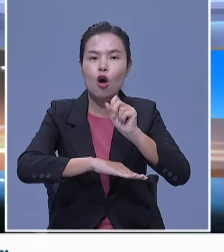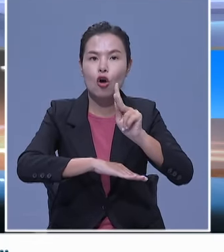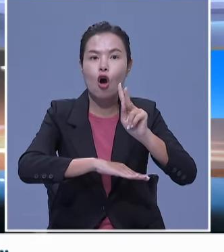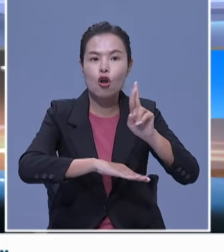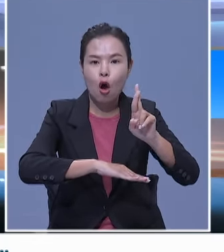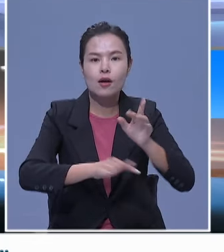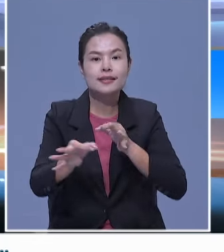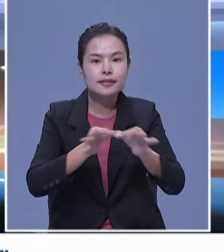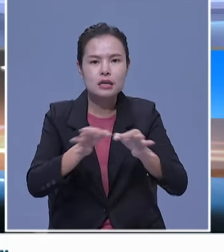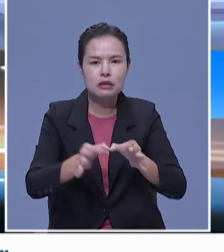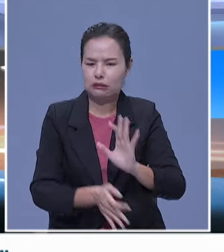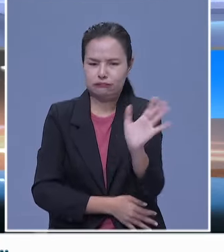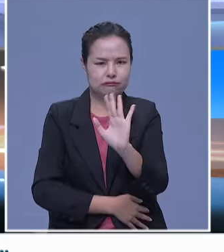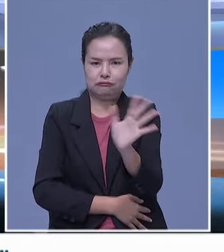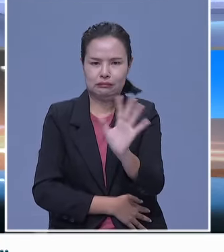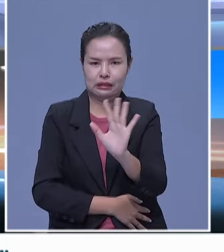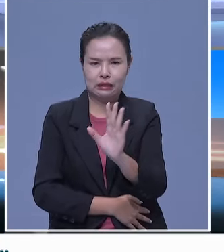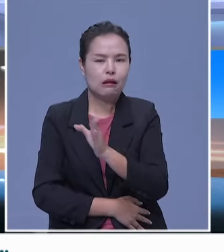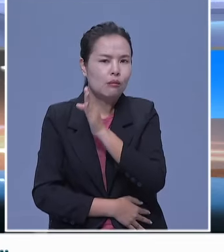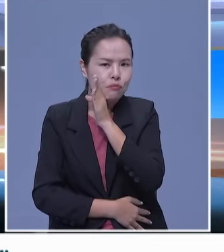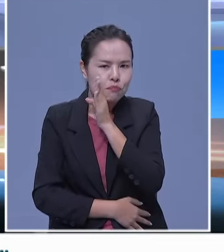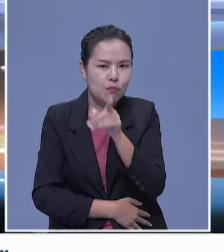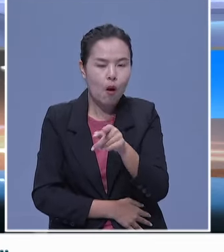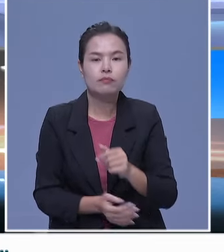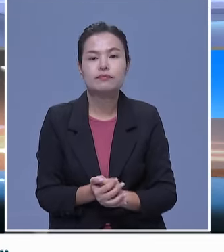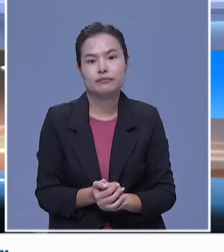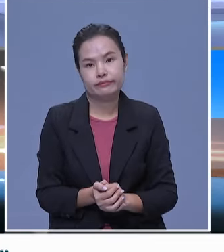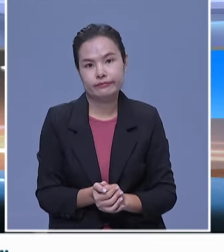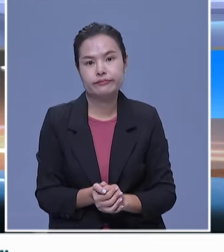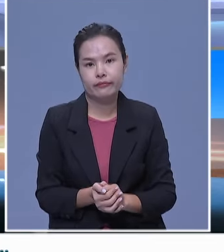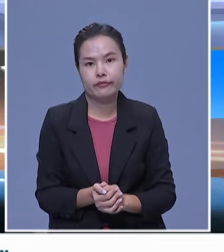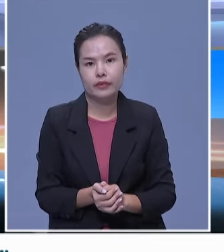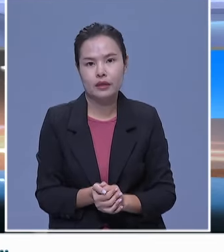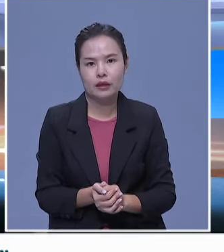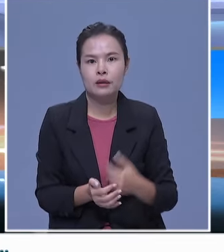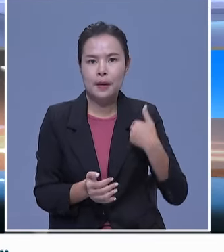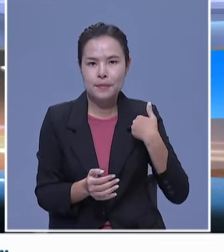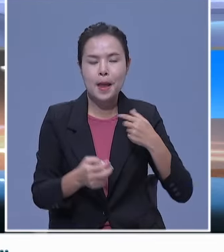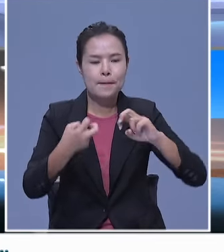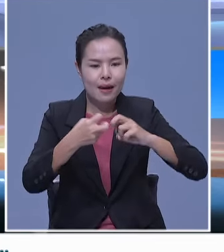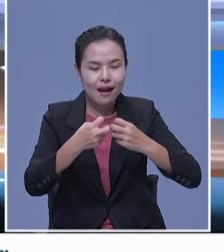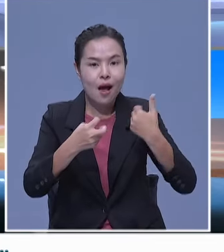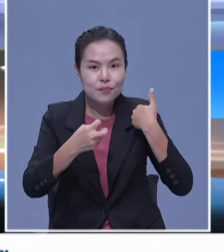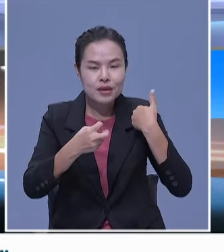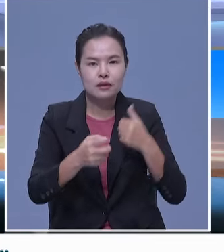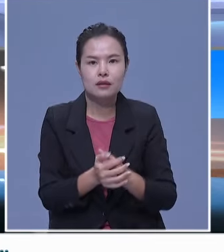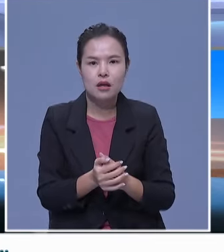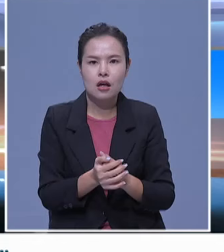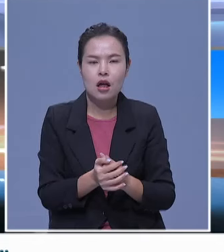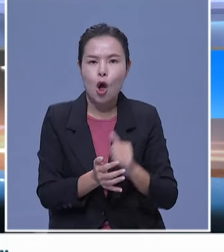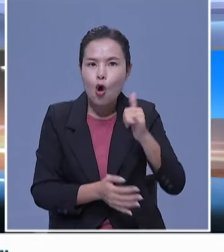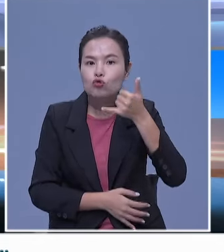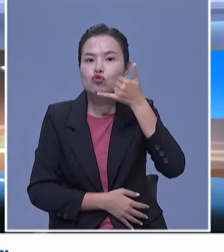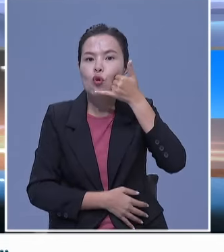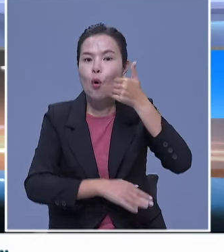ออกมาชี้แจงบอกว่าไม่เป็นความจริงแต่ขณะเดียวกันมันกลายเป็นว่ามีเรื่องอีกขยักหนึ่ง ค ือมีสายปริศนาโ